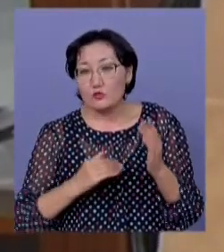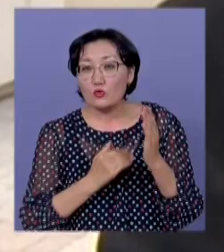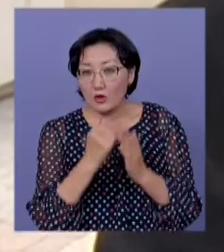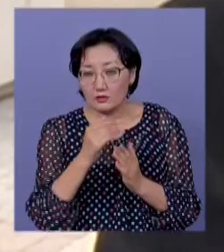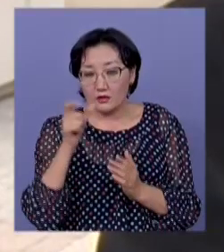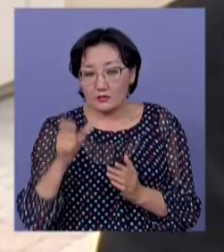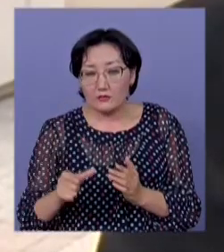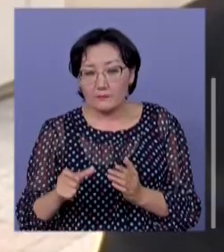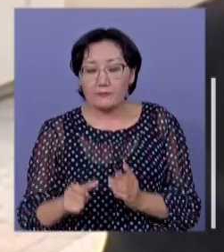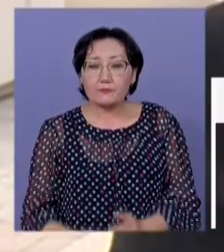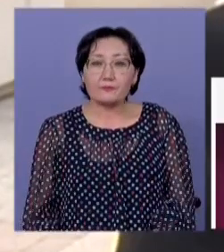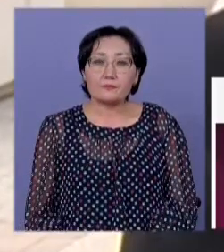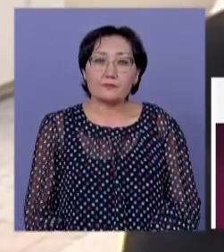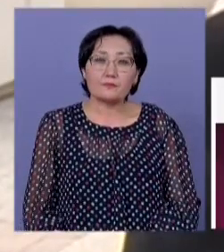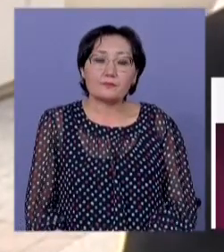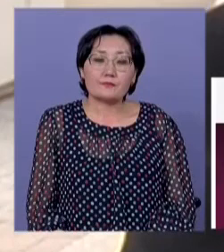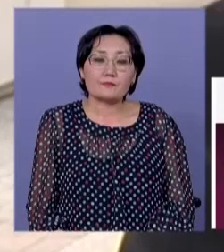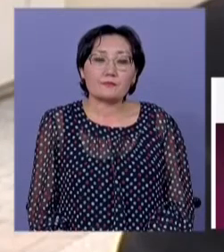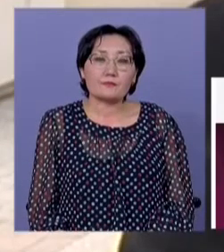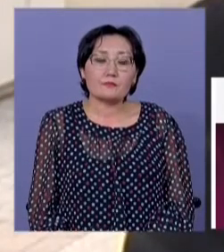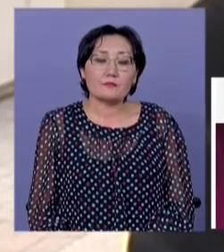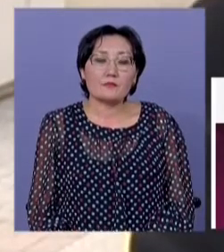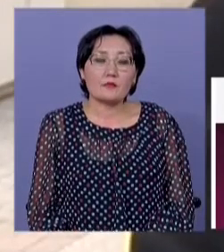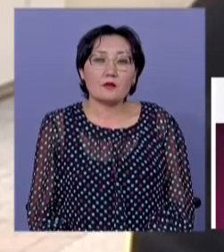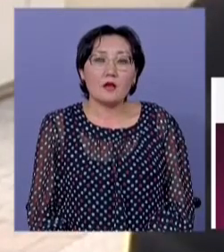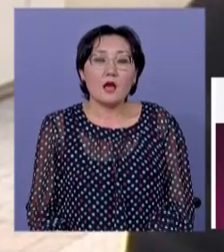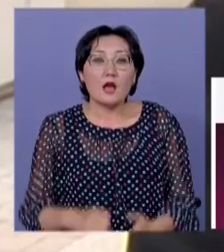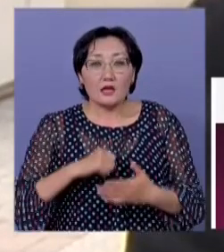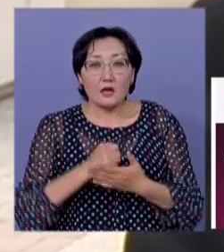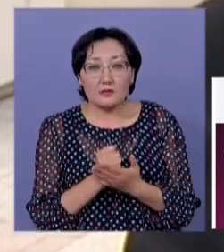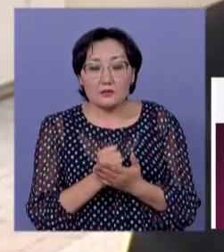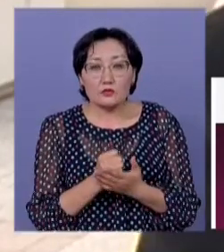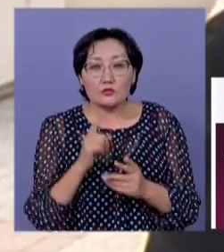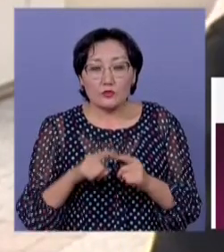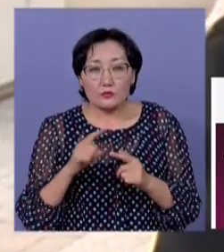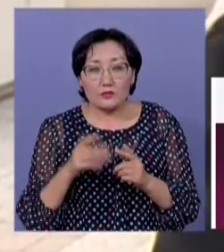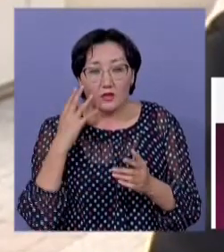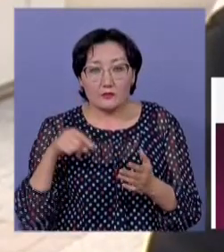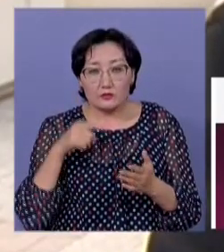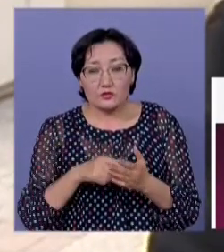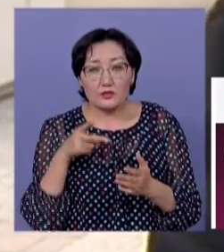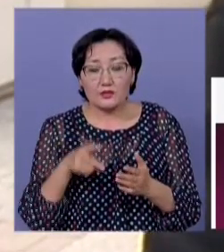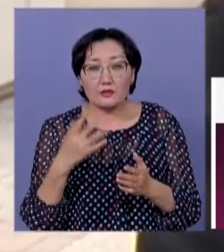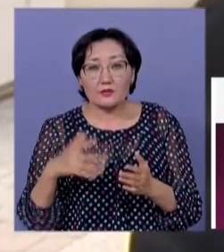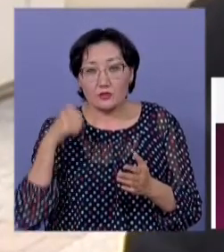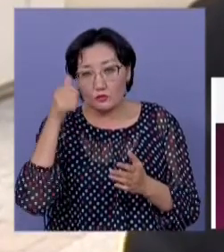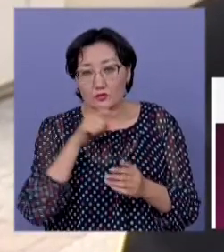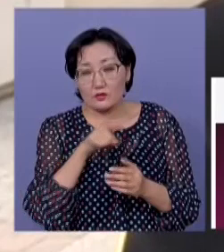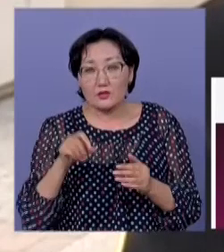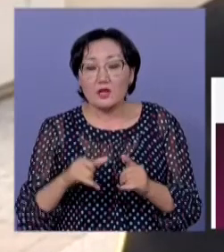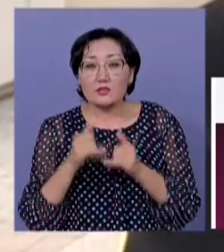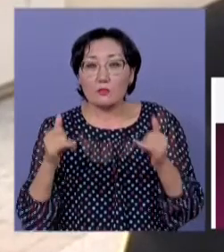деп. Стратегия 2050, которую сейчас разрабатывается. Қабылданғалы отырған Алматы қаласының 2050 жылға дейінгі